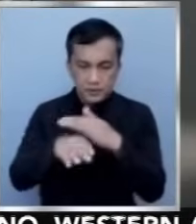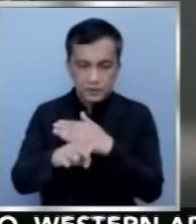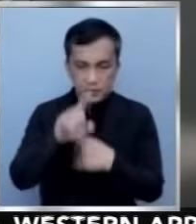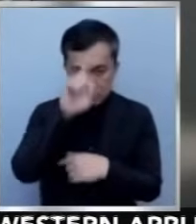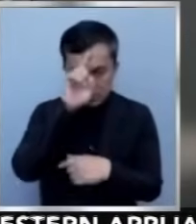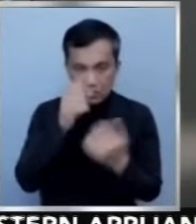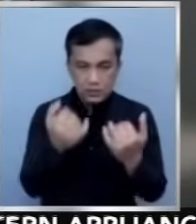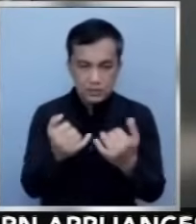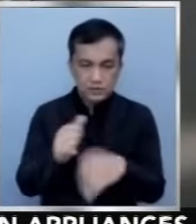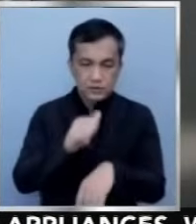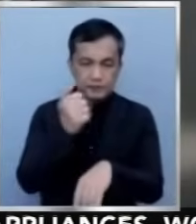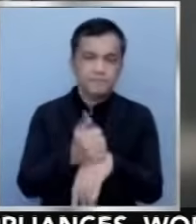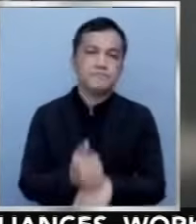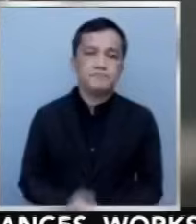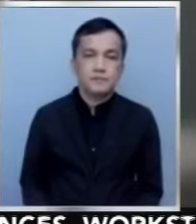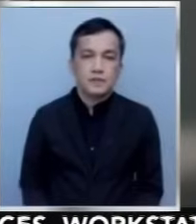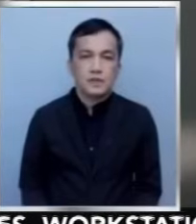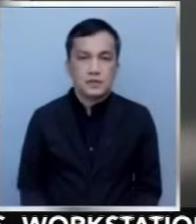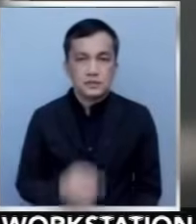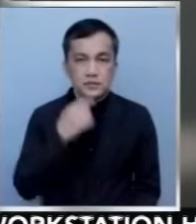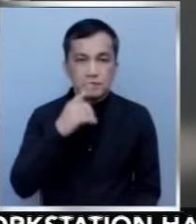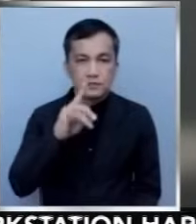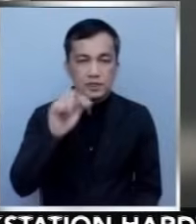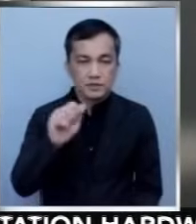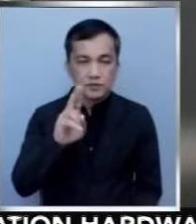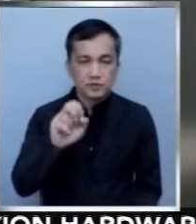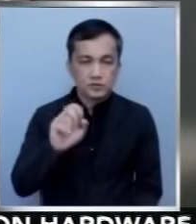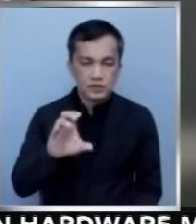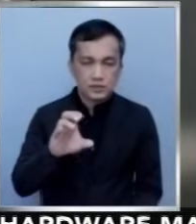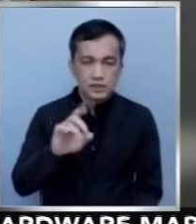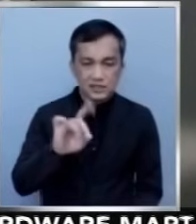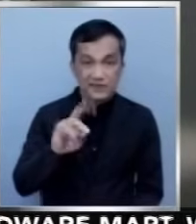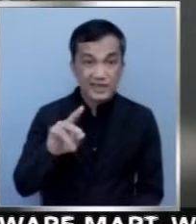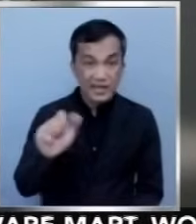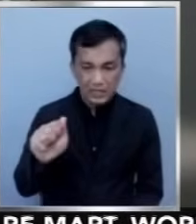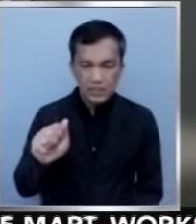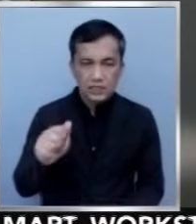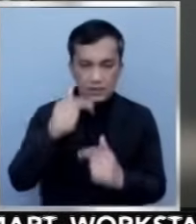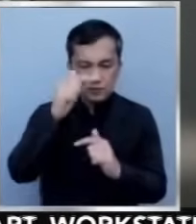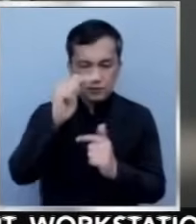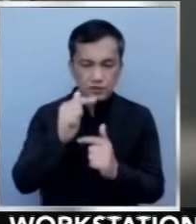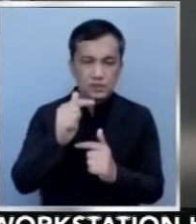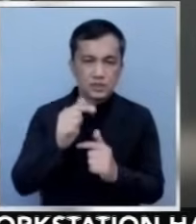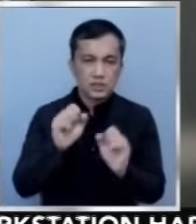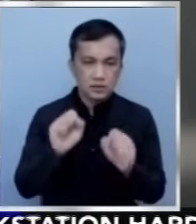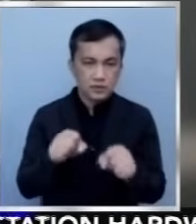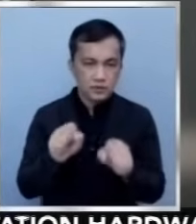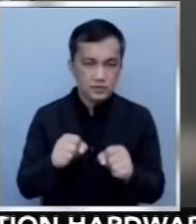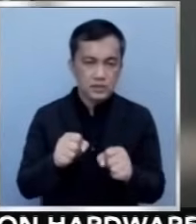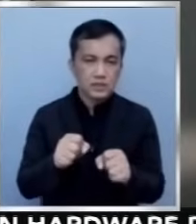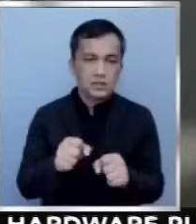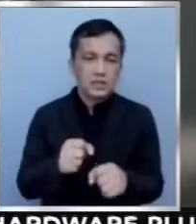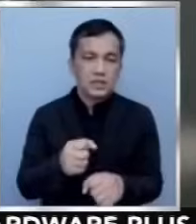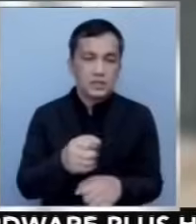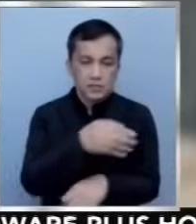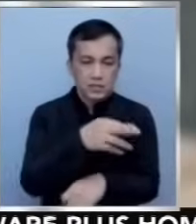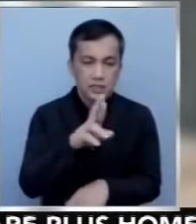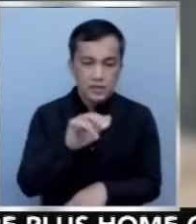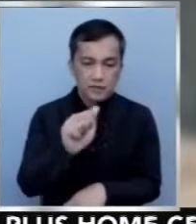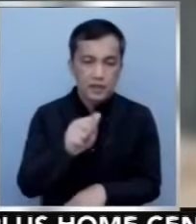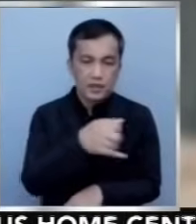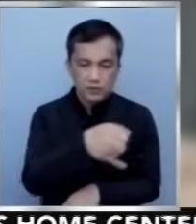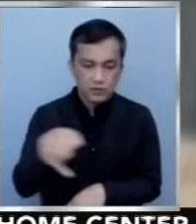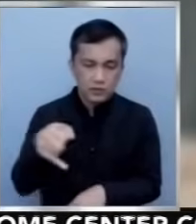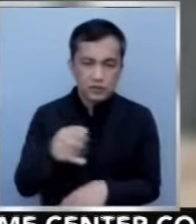itinakda. Lalo't ayon kay DFA Undersecretary Eduardo De Vega, limitado ang kapasidad ng Rafah border crossing. Ang 26 na